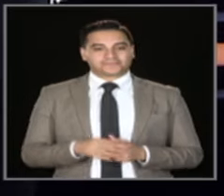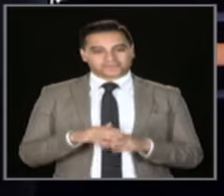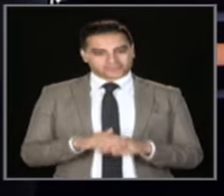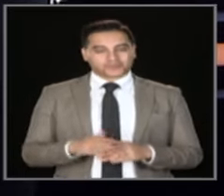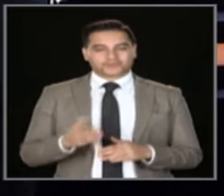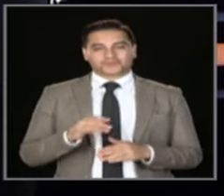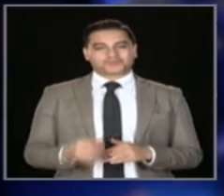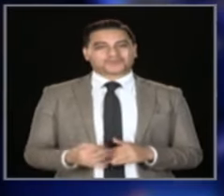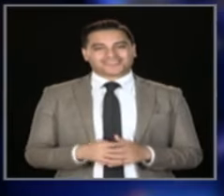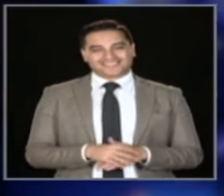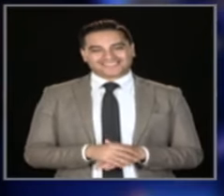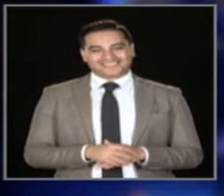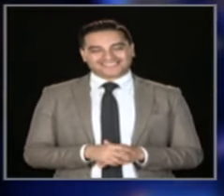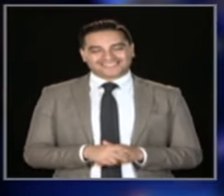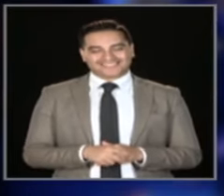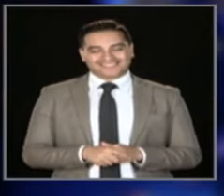البازر.